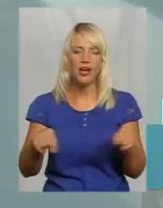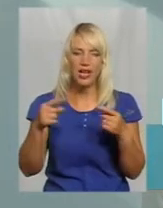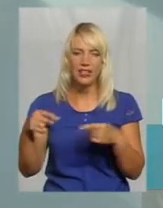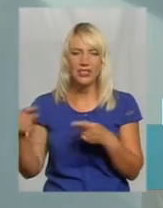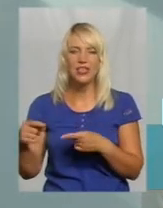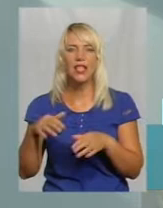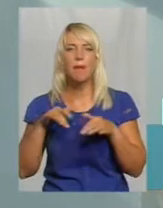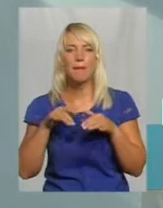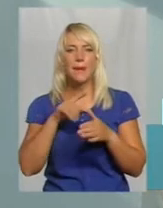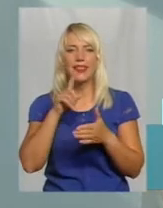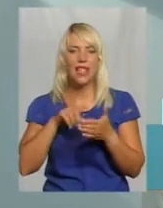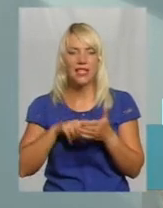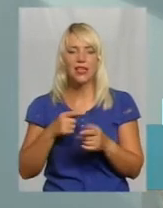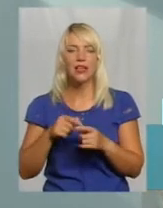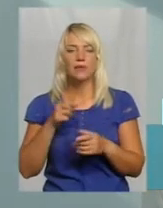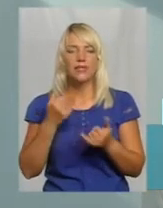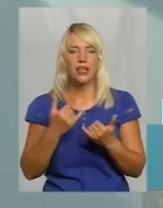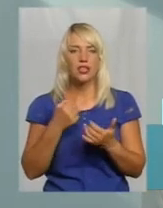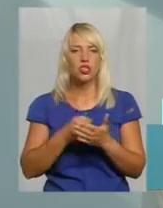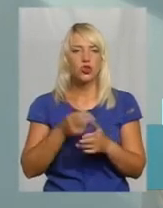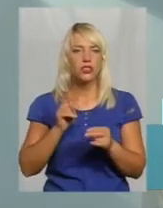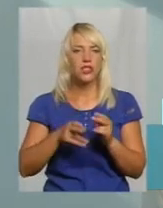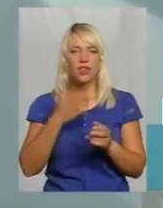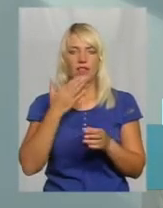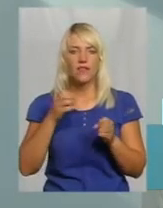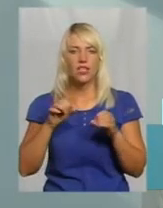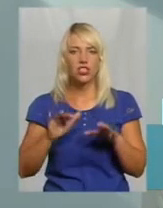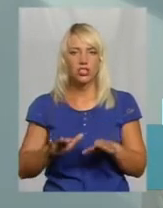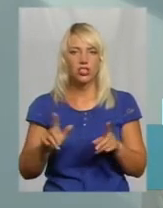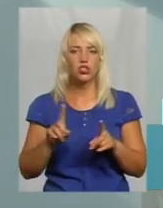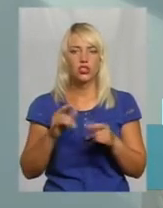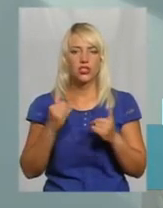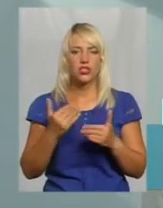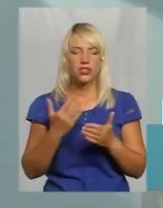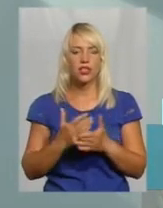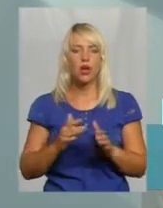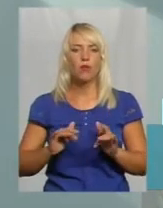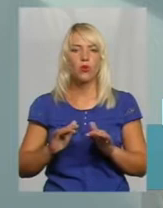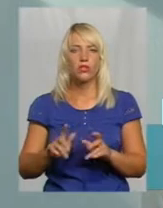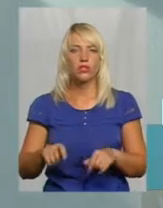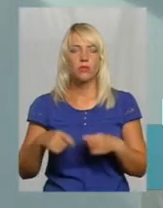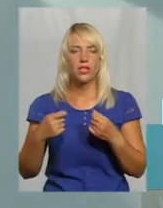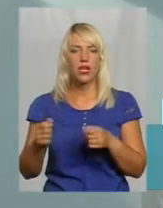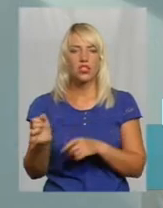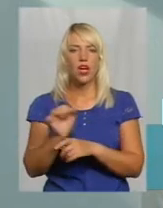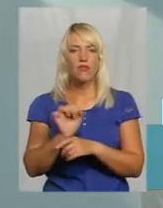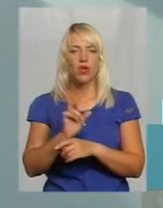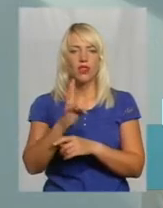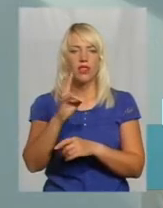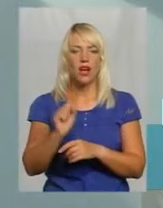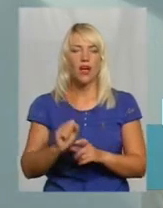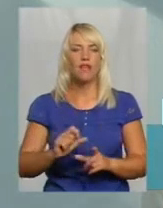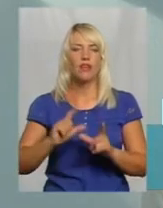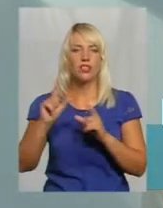які ще й зараз до кінця не вирішені. Ще в нас йде зараз процес передачі автомобіля на виїзну бригаду.